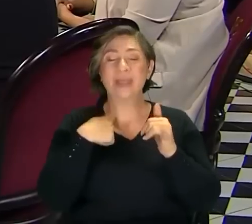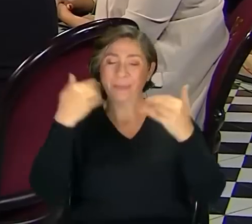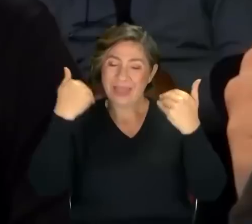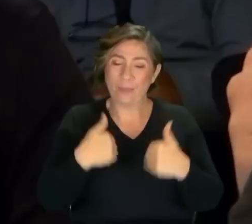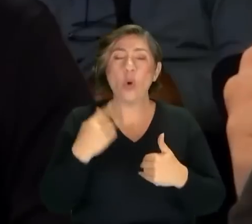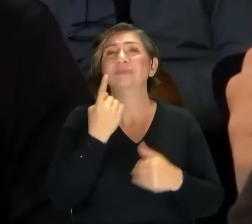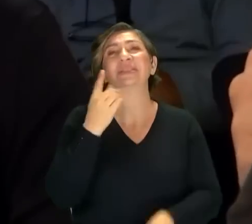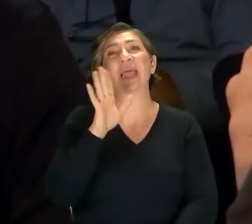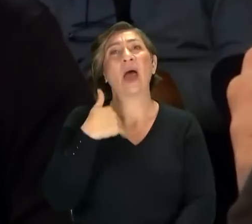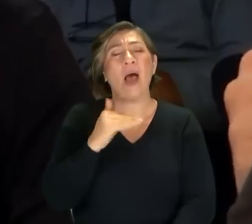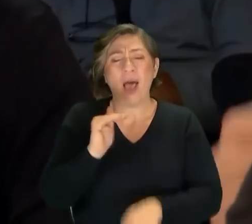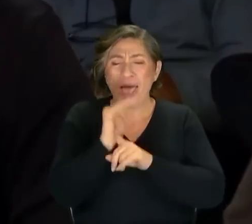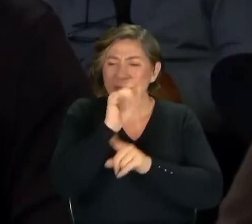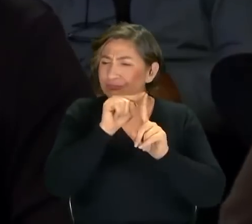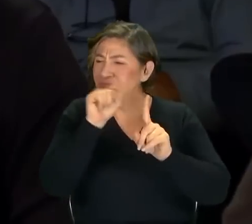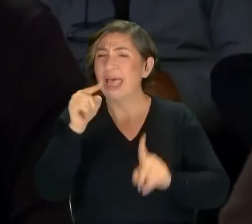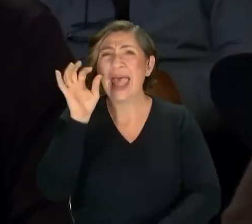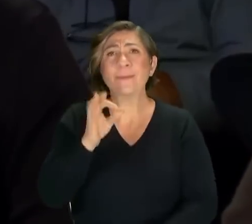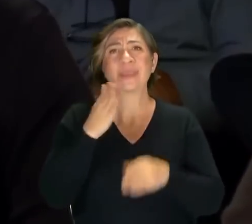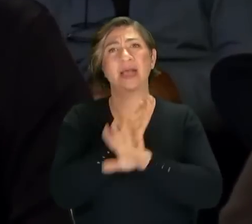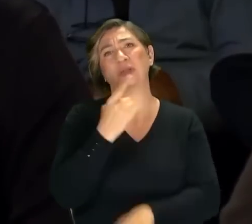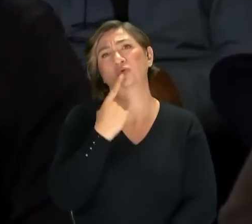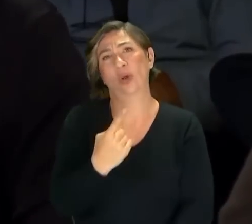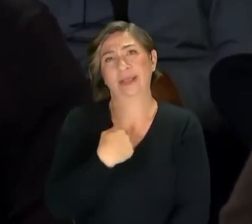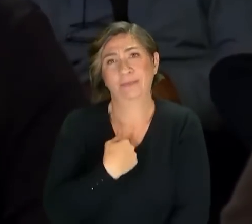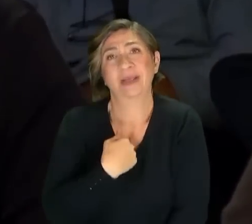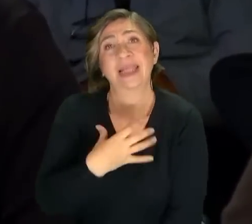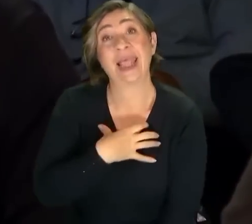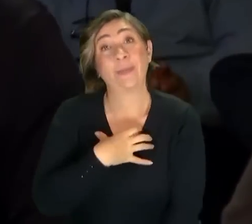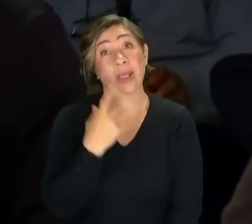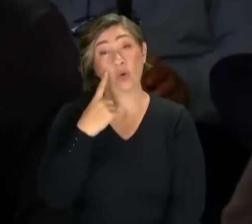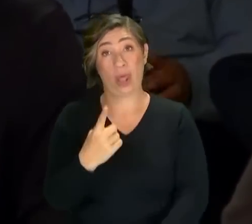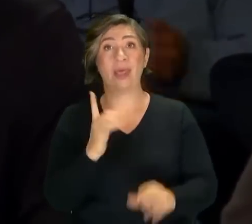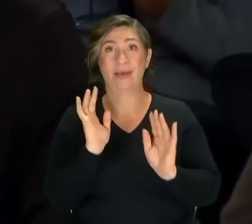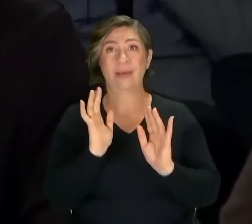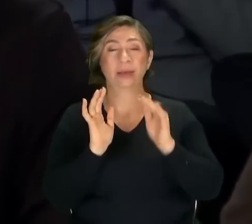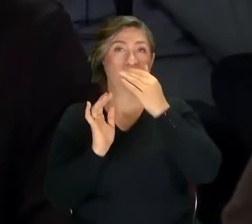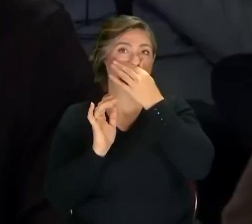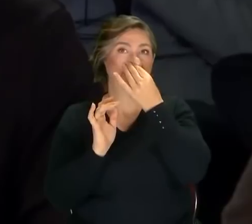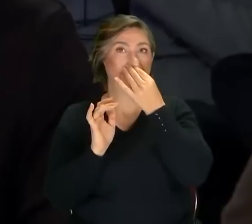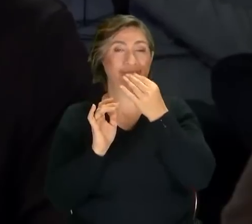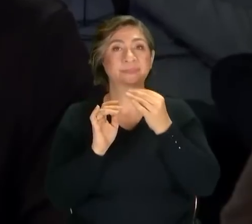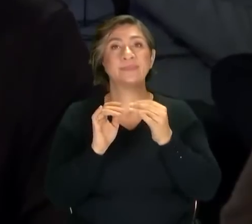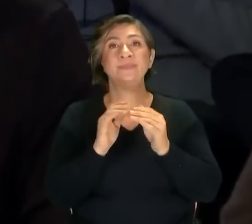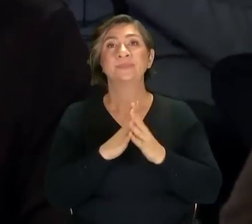yapımda da öyle bir şey yok. Hayatım boyunca hep ben gerçeği söyleyen bir adam oldum. Kendime göre gerçeği.